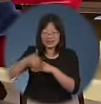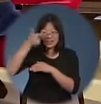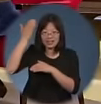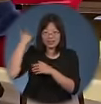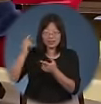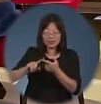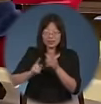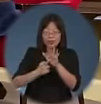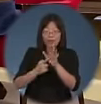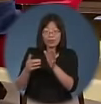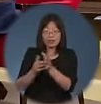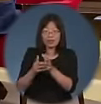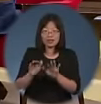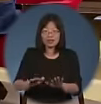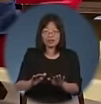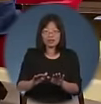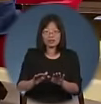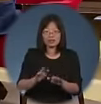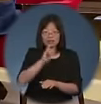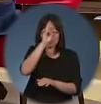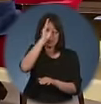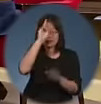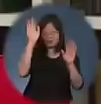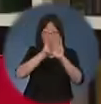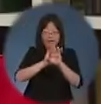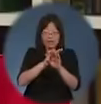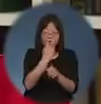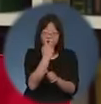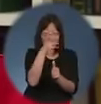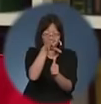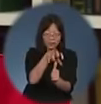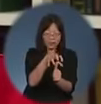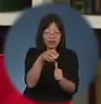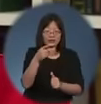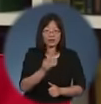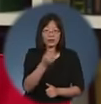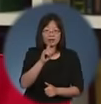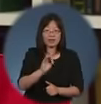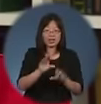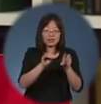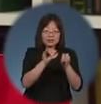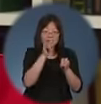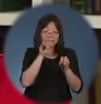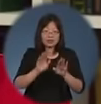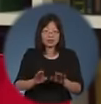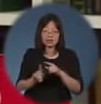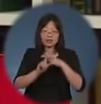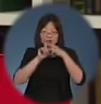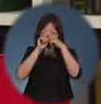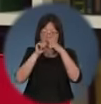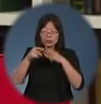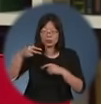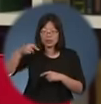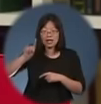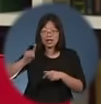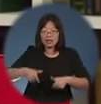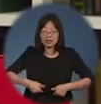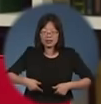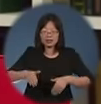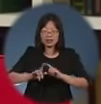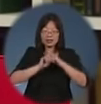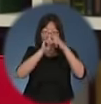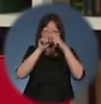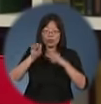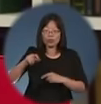들어갔다 예 그다음 이제 통행금지 그대로 나오고 어 그다음에 요즘 간호사라고 해야 되는데 간호원 간호원 아 그다음에